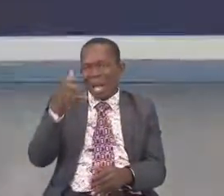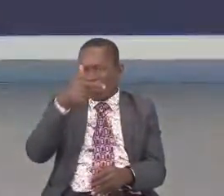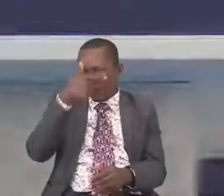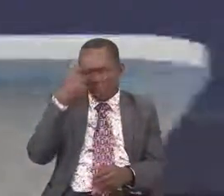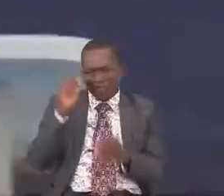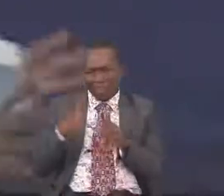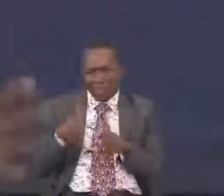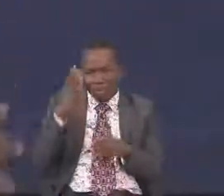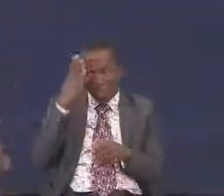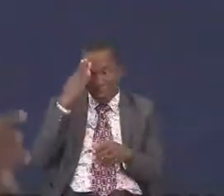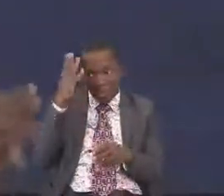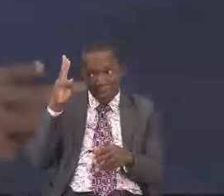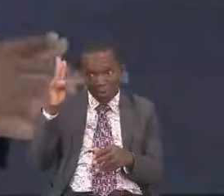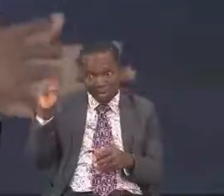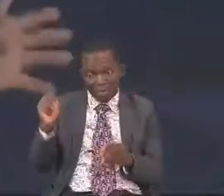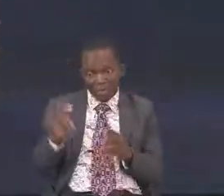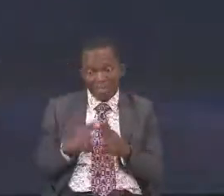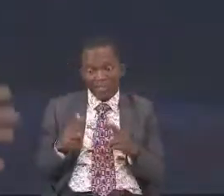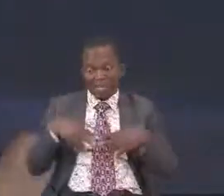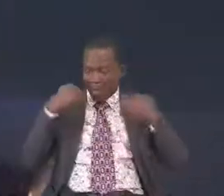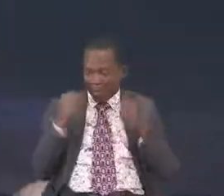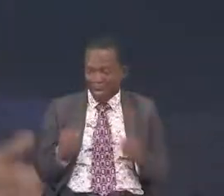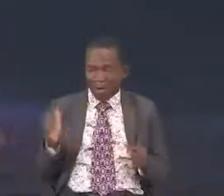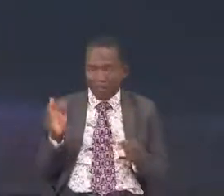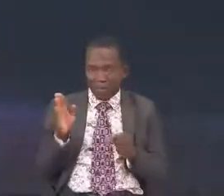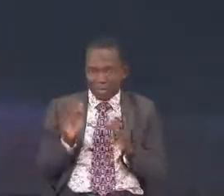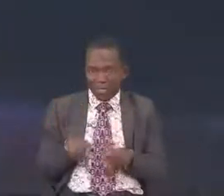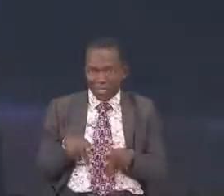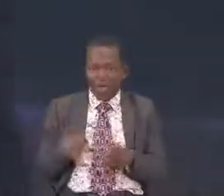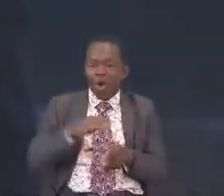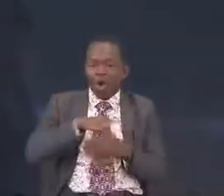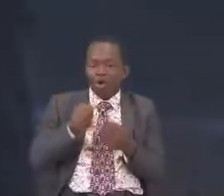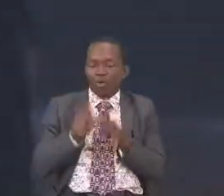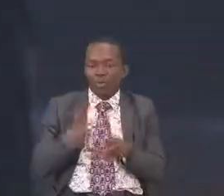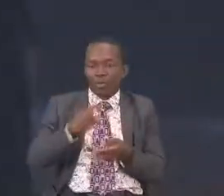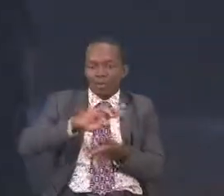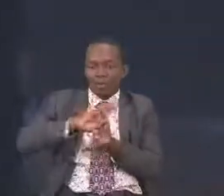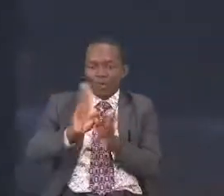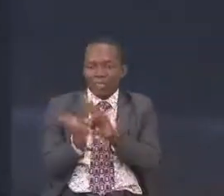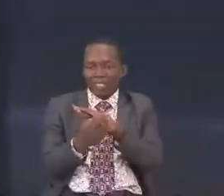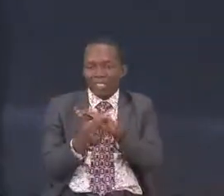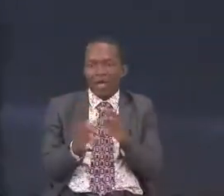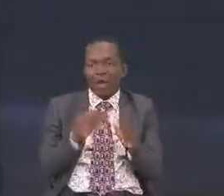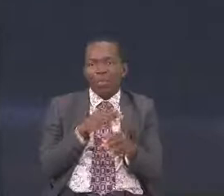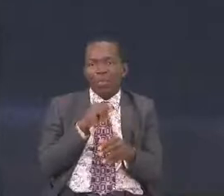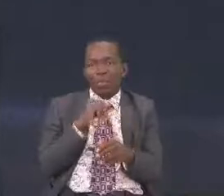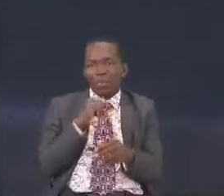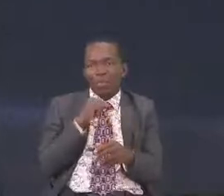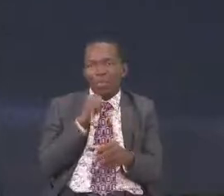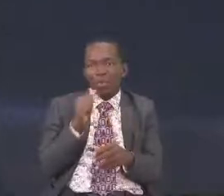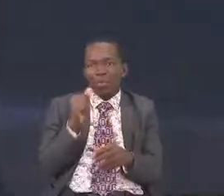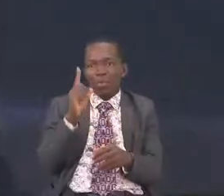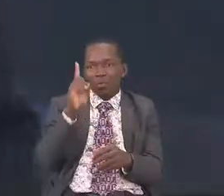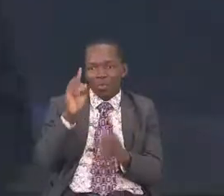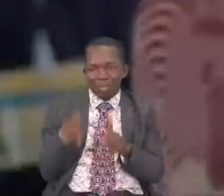monsieur dans cette communauté, tous ces gens-là se sont repentis. Aucun incroyant n'est resté dans